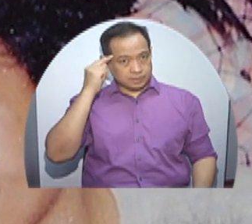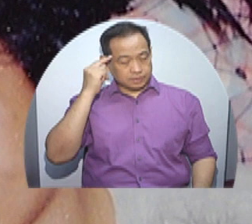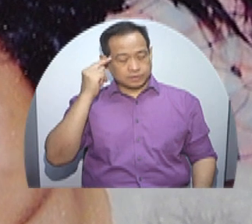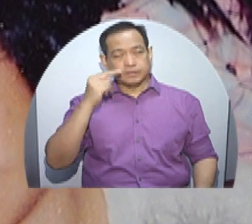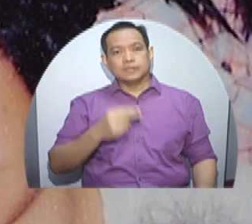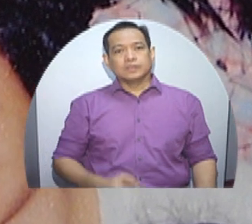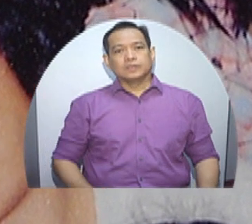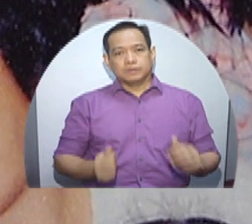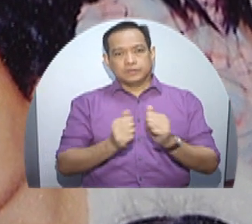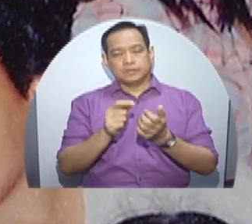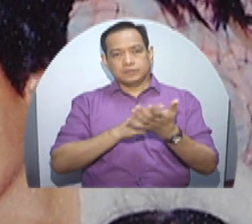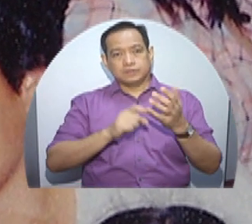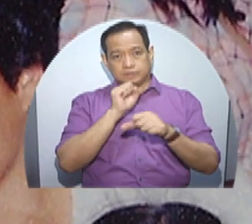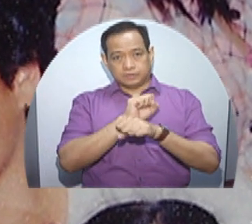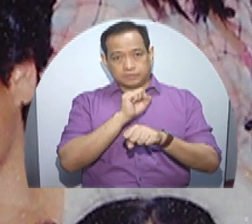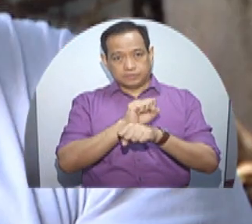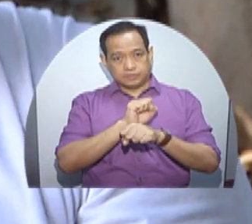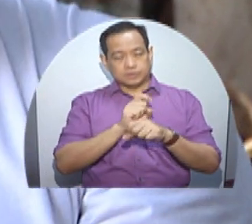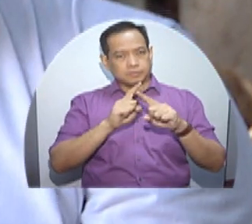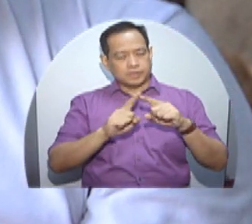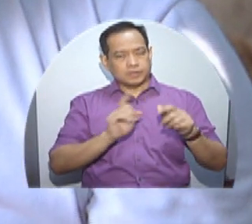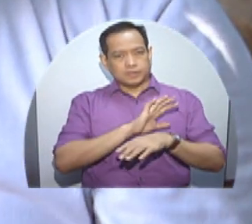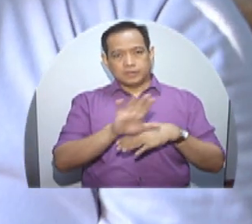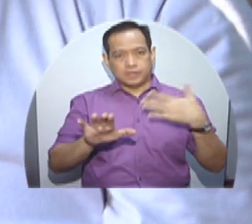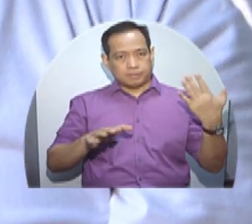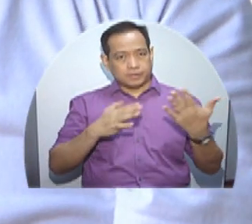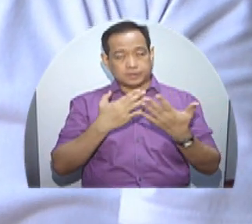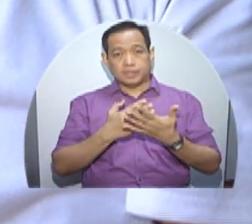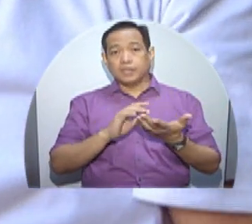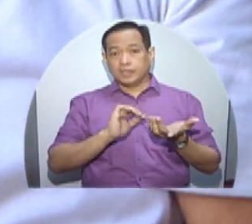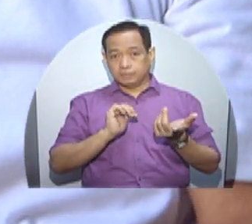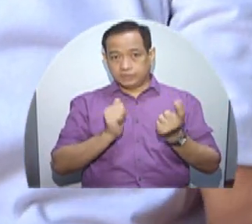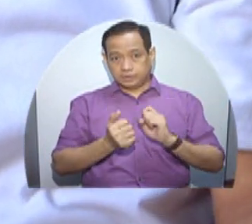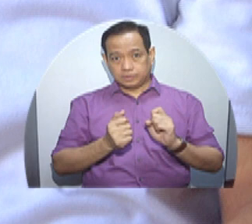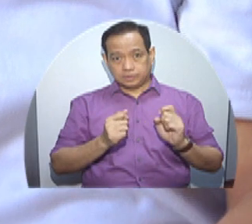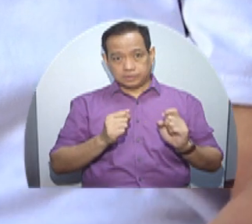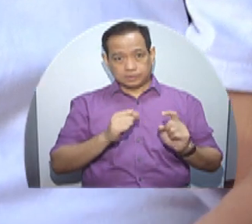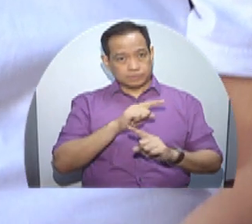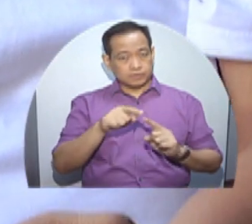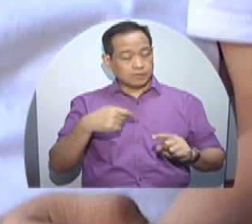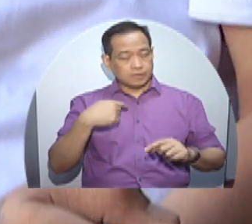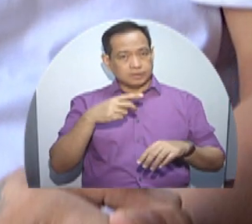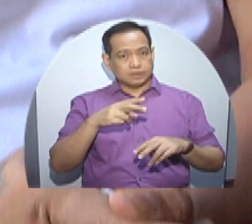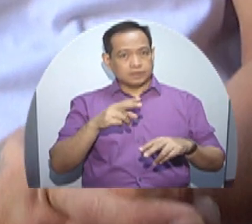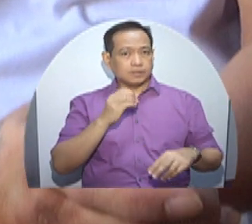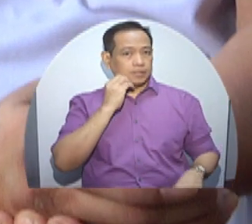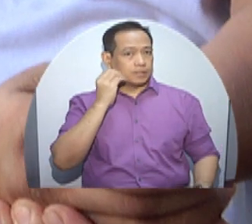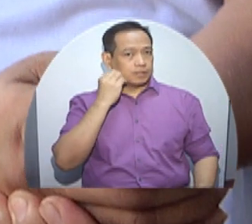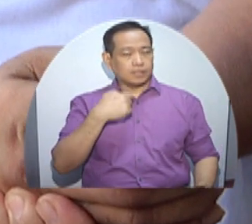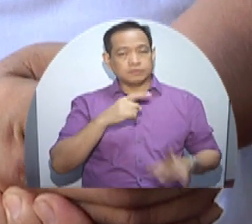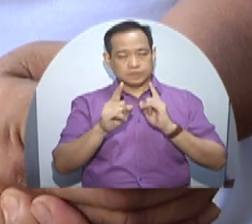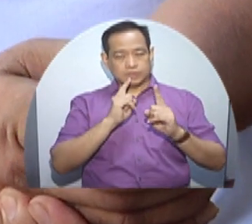na ang kanyang mga apo dahil sa kanyang trabaho. Pero nabago ang lahat ng... Natabahan lang po ako